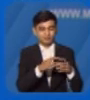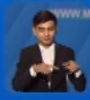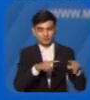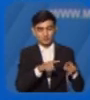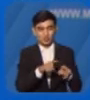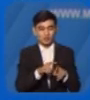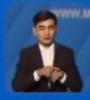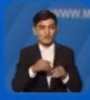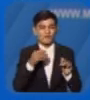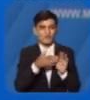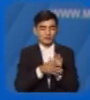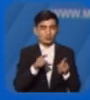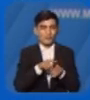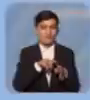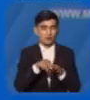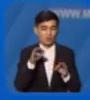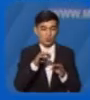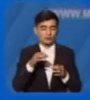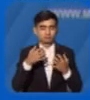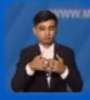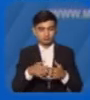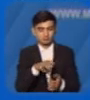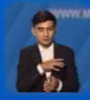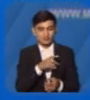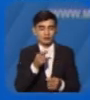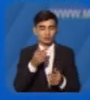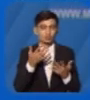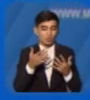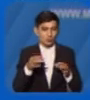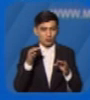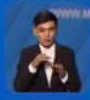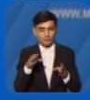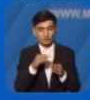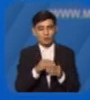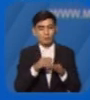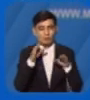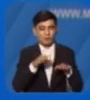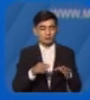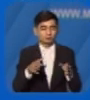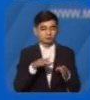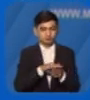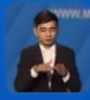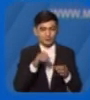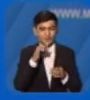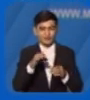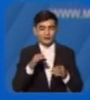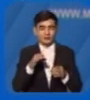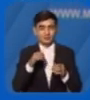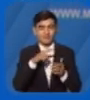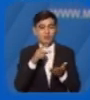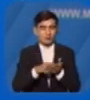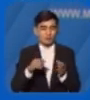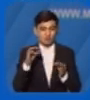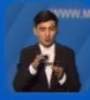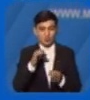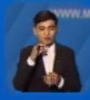келтірілген залалдың бағасы берілді. Келтірілген залалдың орын толтыру талаптары бойынша сұрақтар